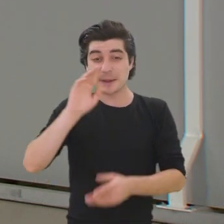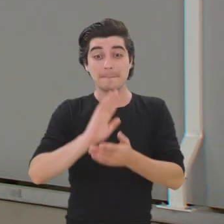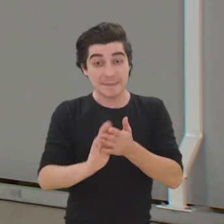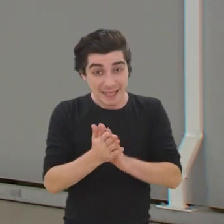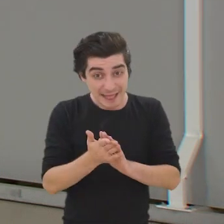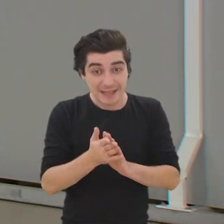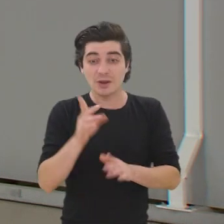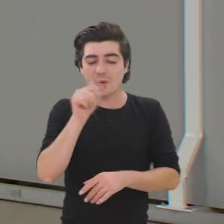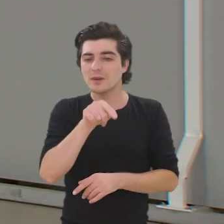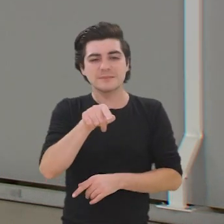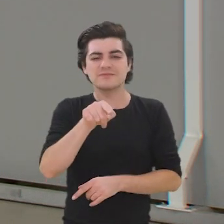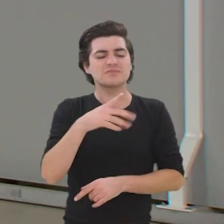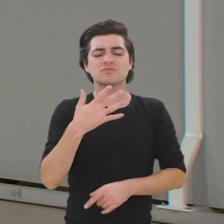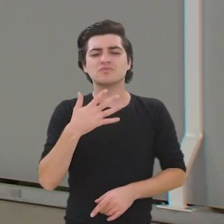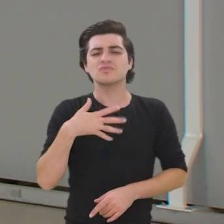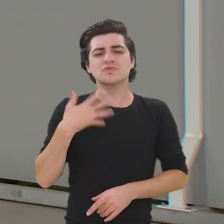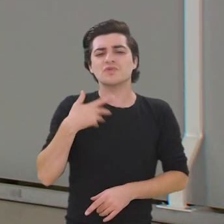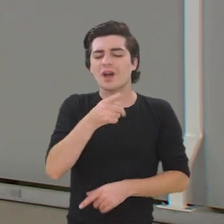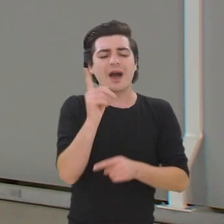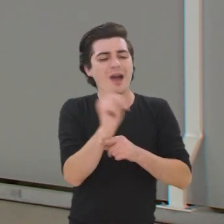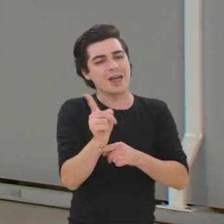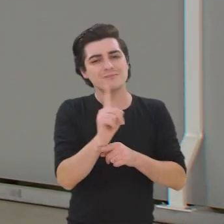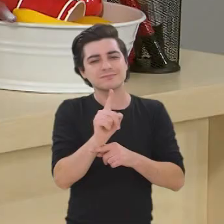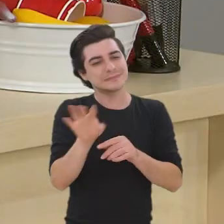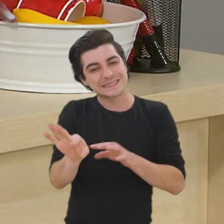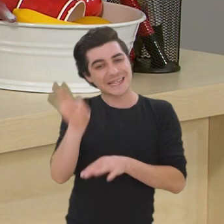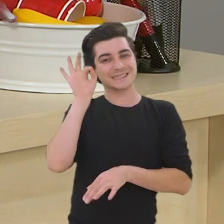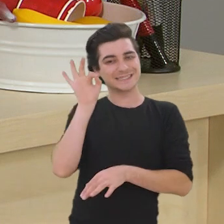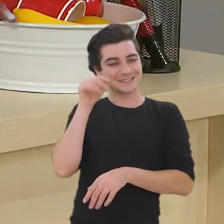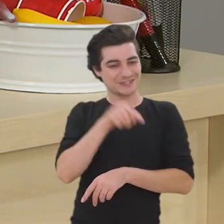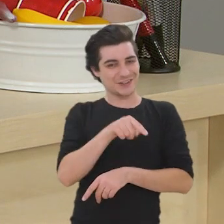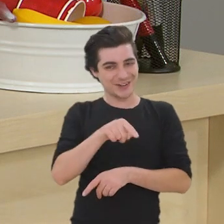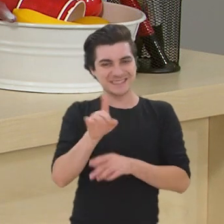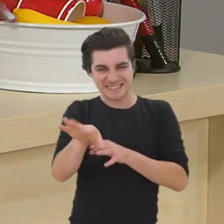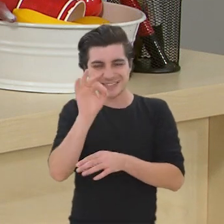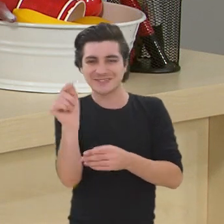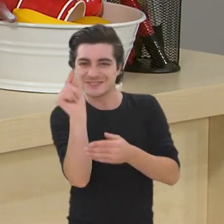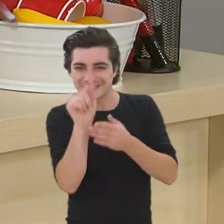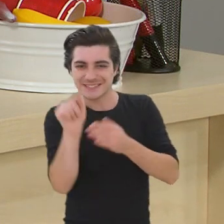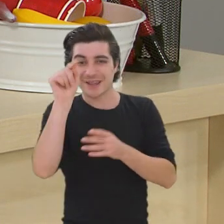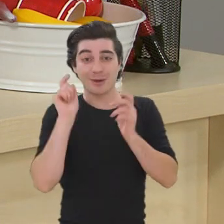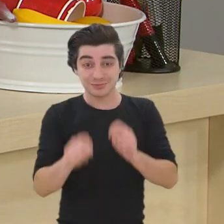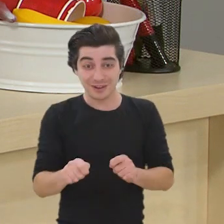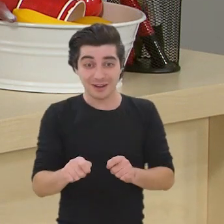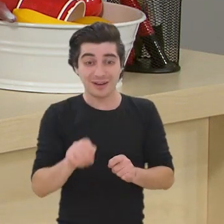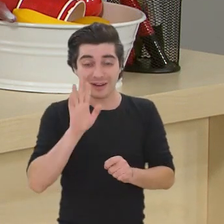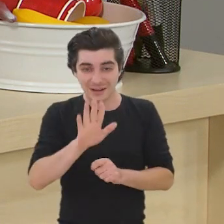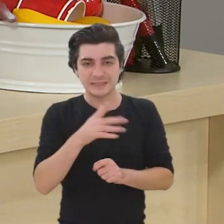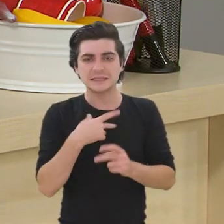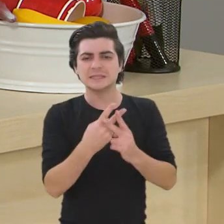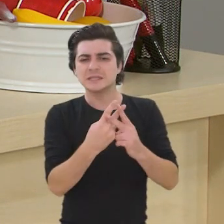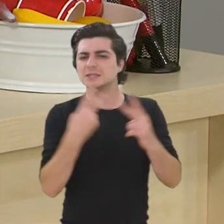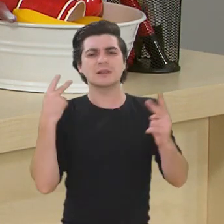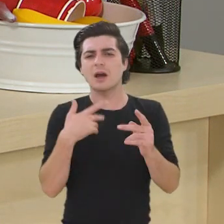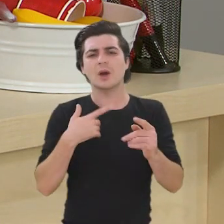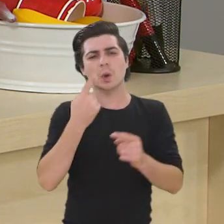yaparken Nur Banu'cum buradaki istediği renkli kalemlerden bir tanesini seçecek. Onunla işaretleme yapacak. Ve sıra